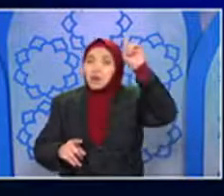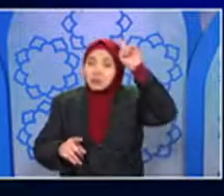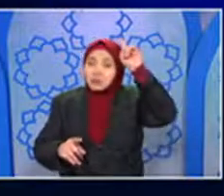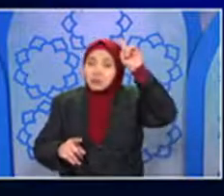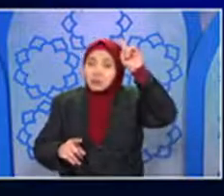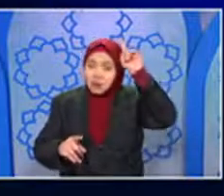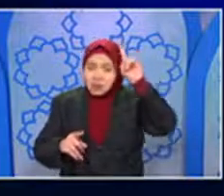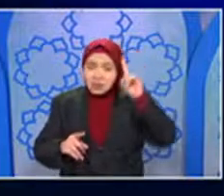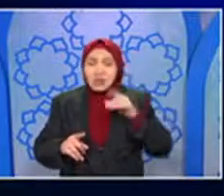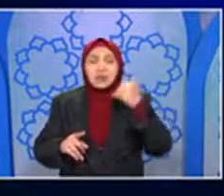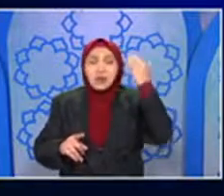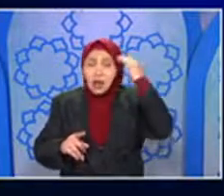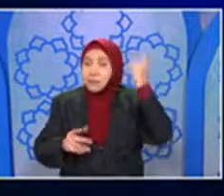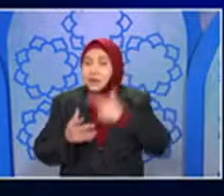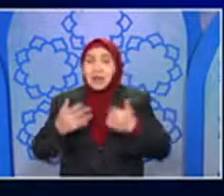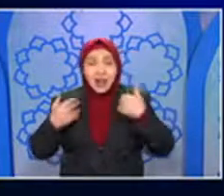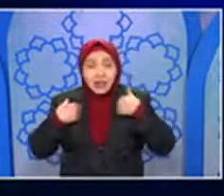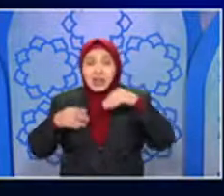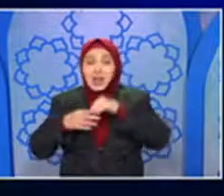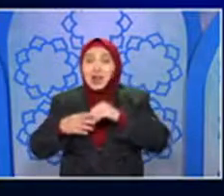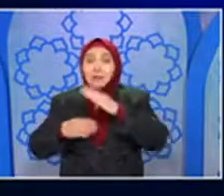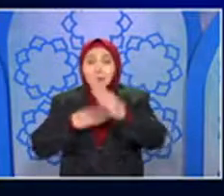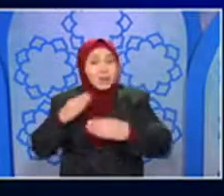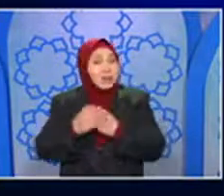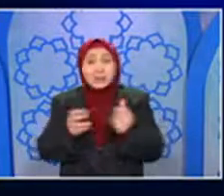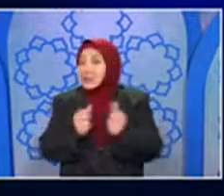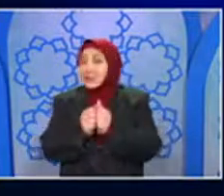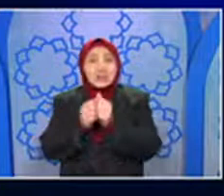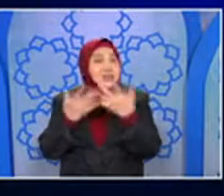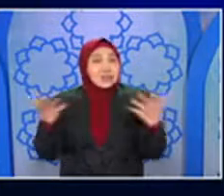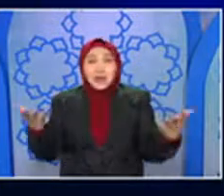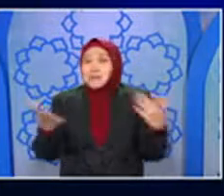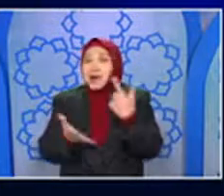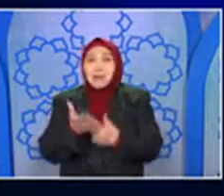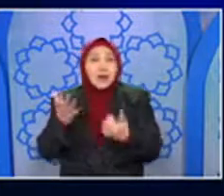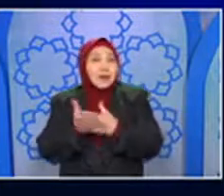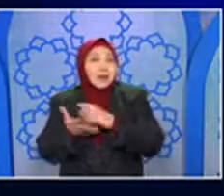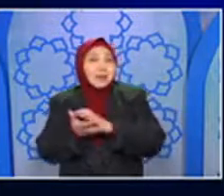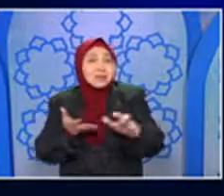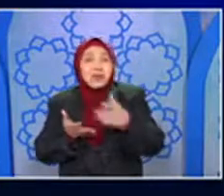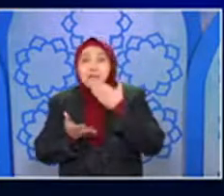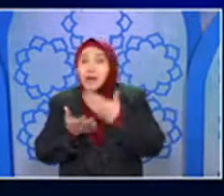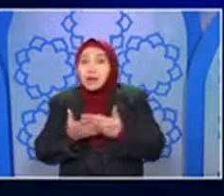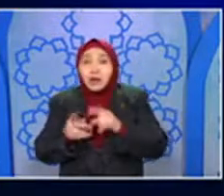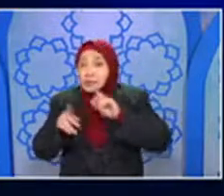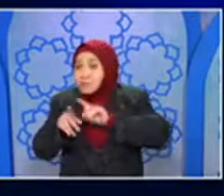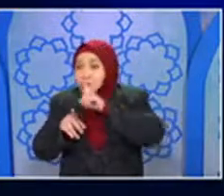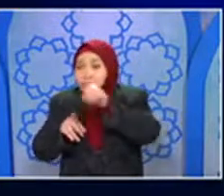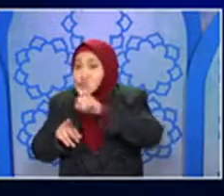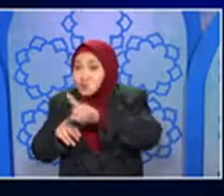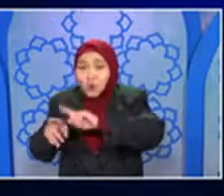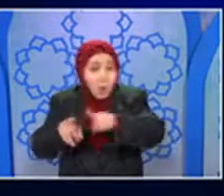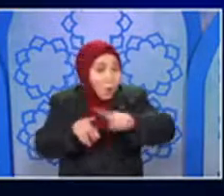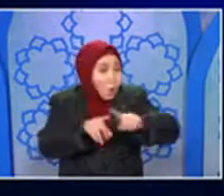menyusun segala apa yang ada di atas muka bumi ini tanpa cacat cela, dengan kebaikan, memastikan semuanya berada